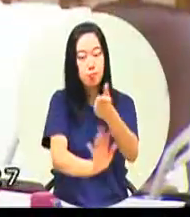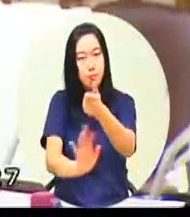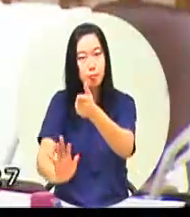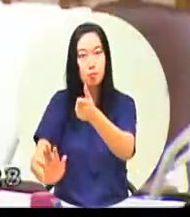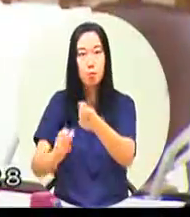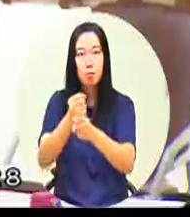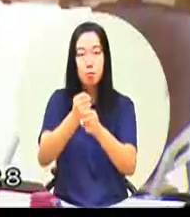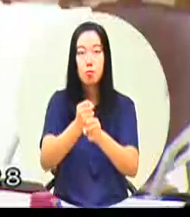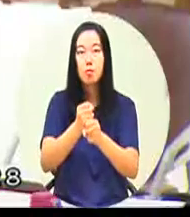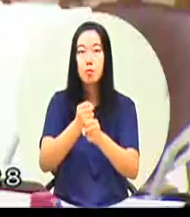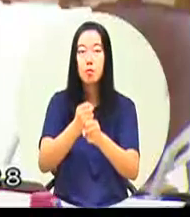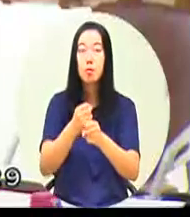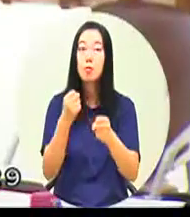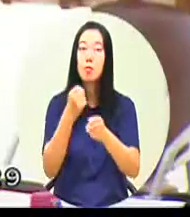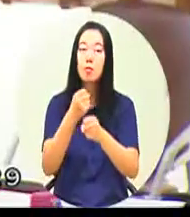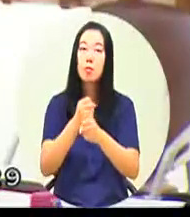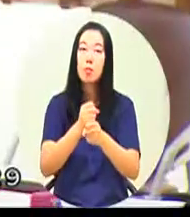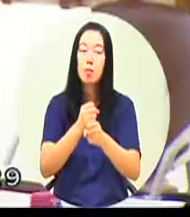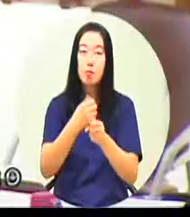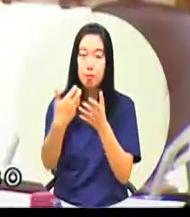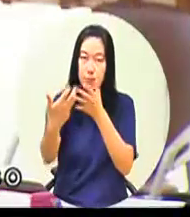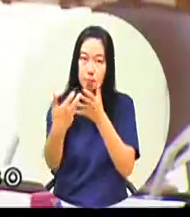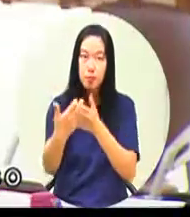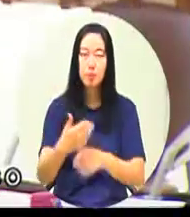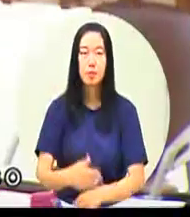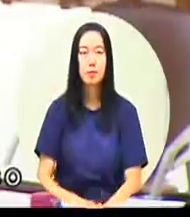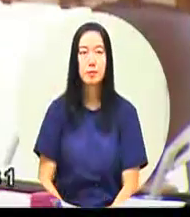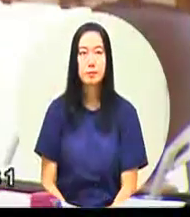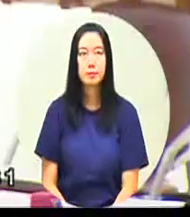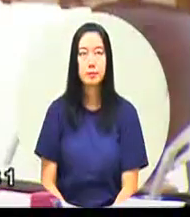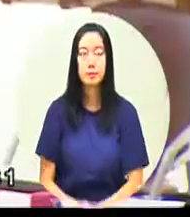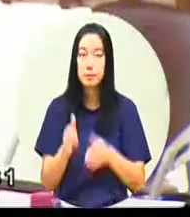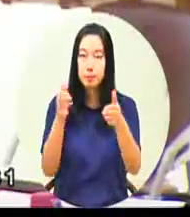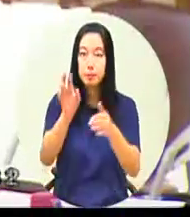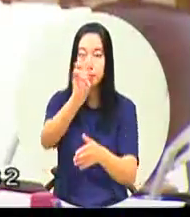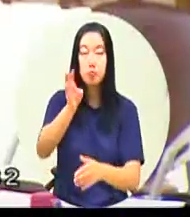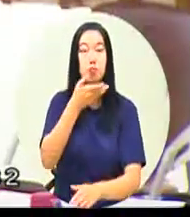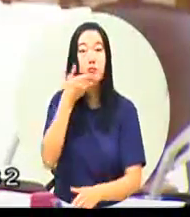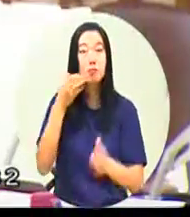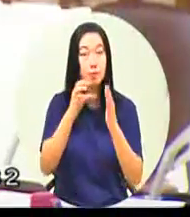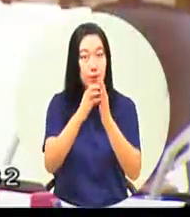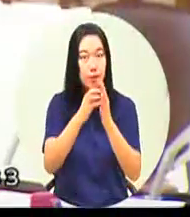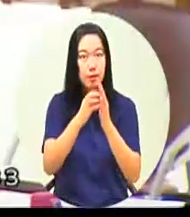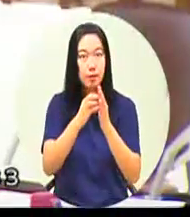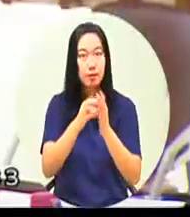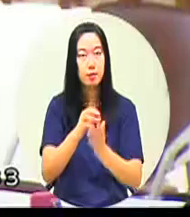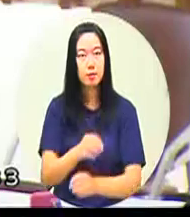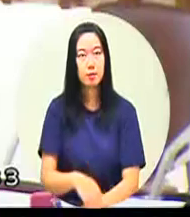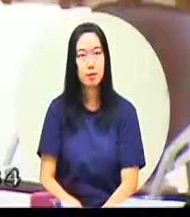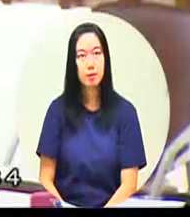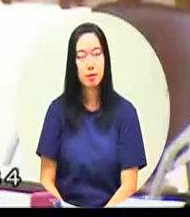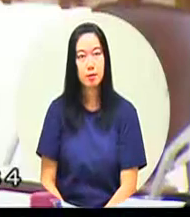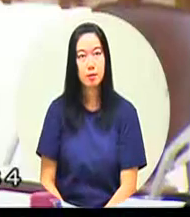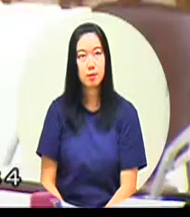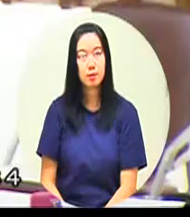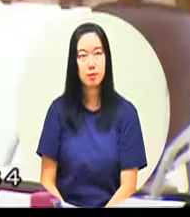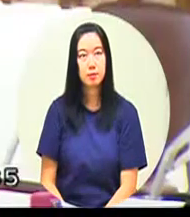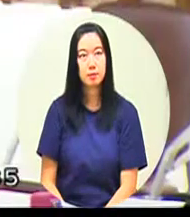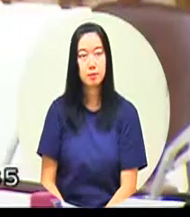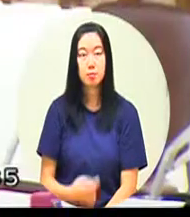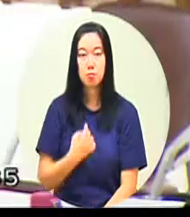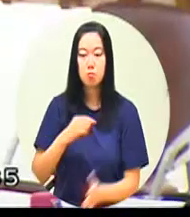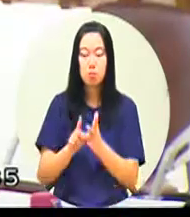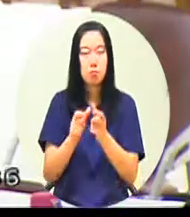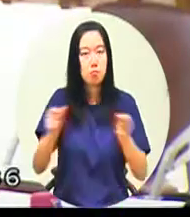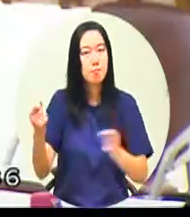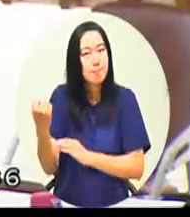询。针对我们水利局，当然在本席长期的努